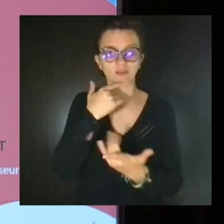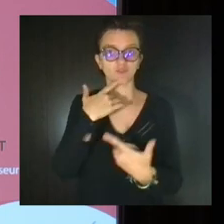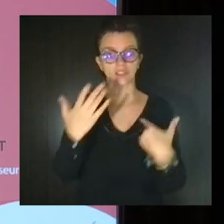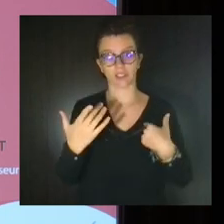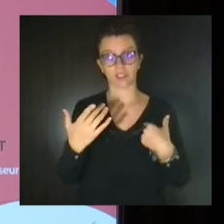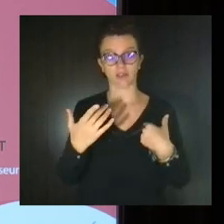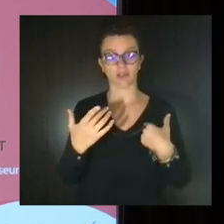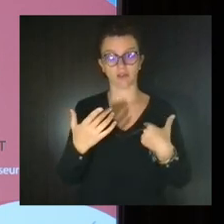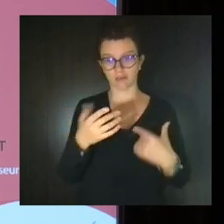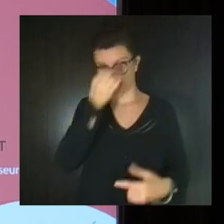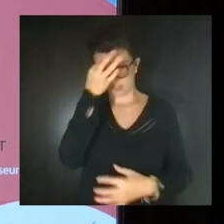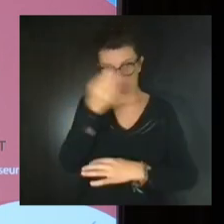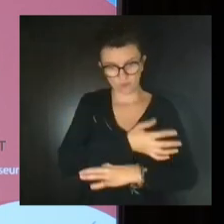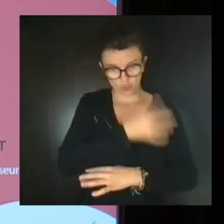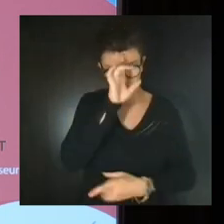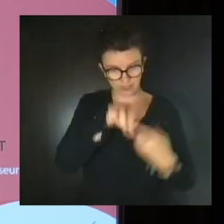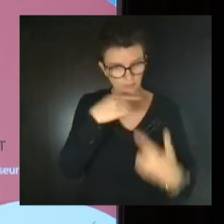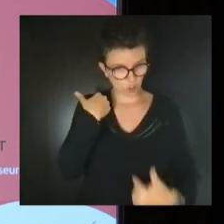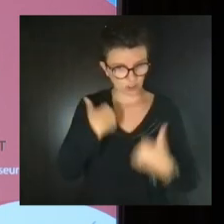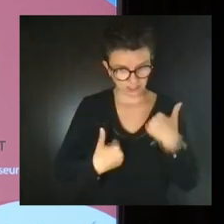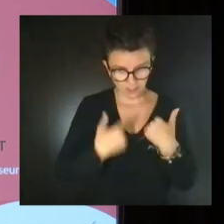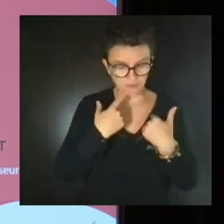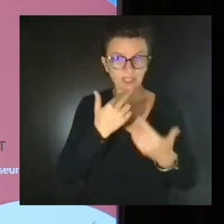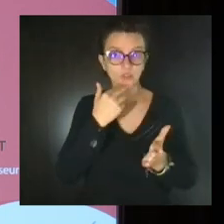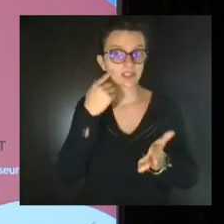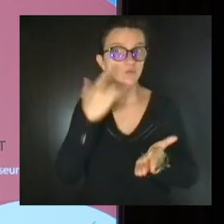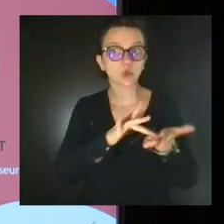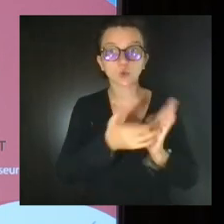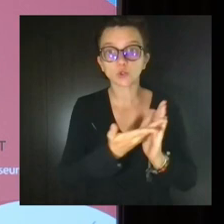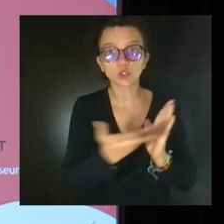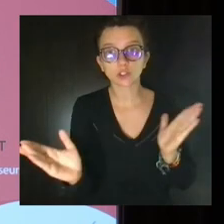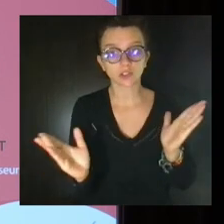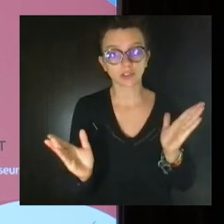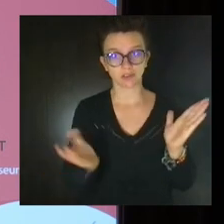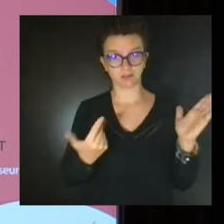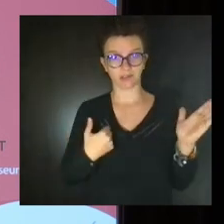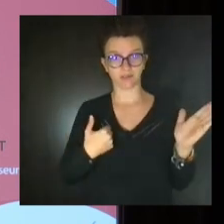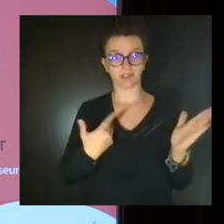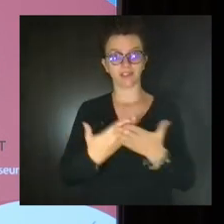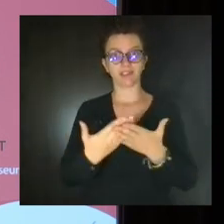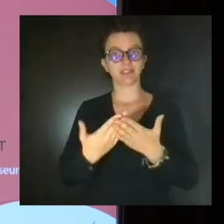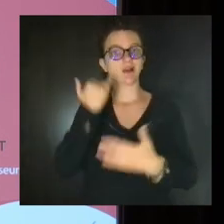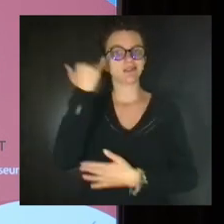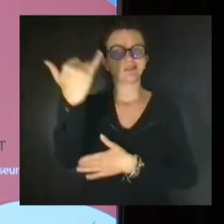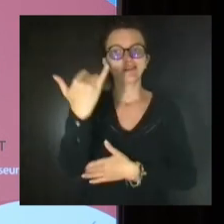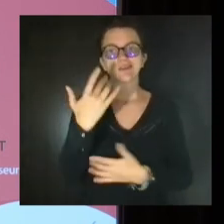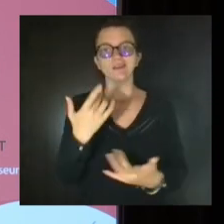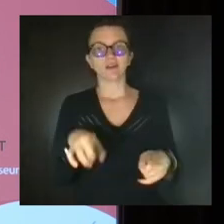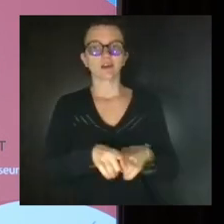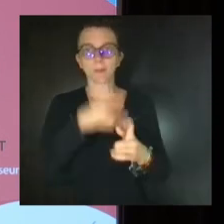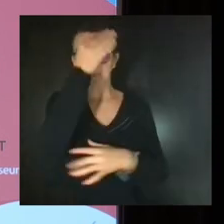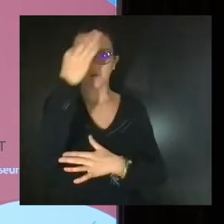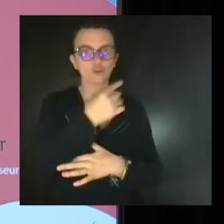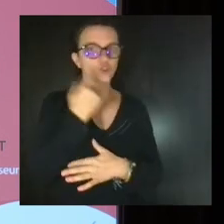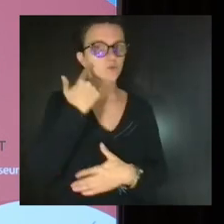invente pour le handicap sert à tous. Et cette idée contre-intuitive de dire tout ce qu'on invente pour le handicap, c'est réservé